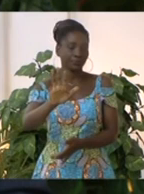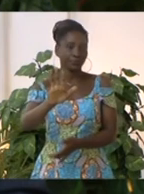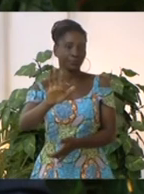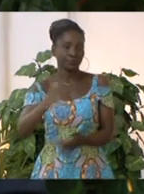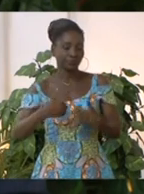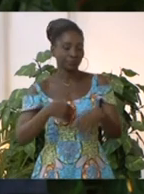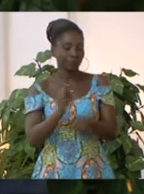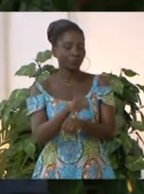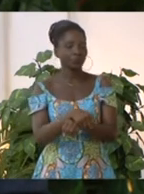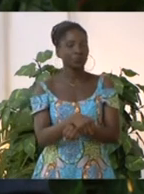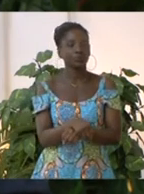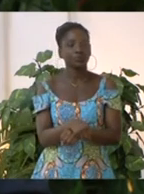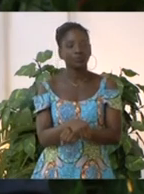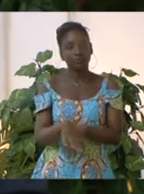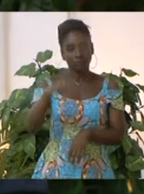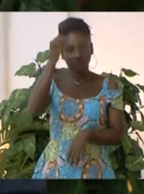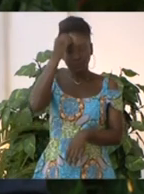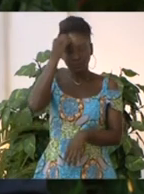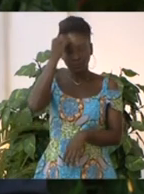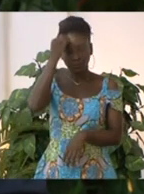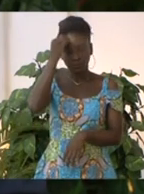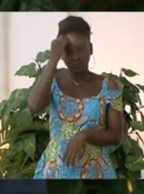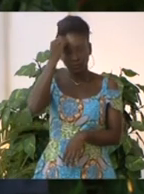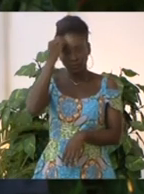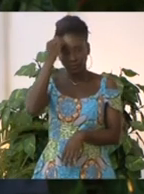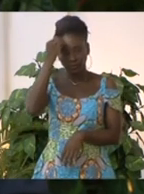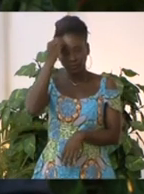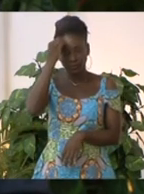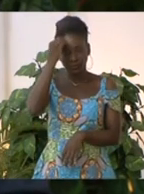23085. Ont obtenu Alassane Ouattara,